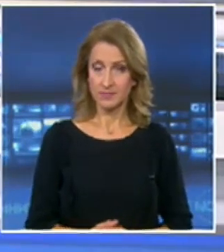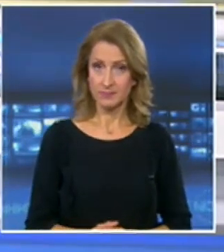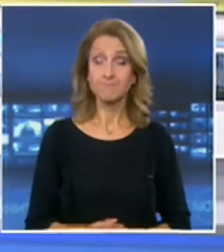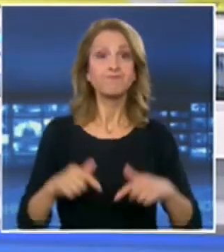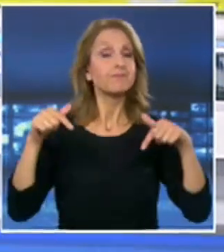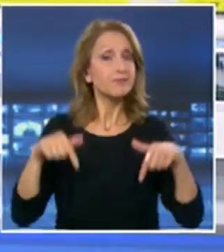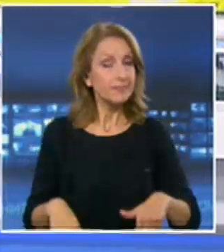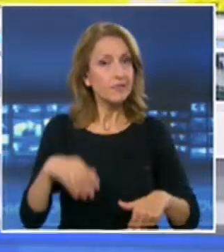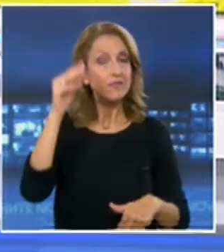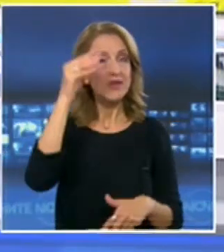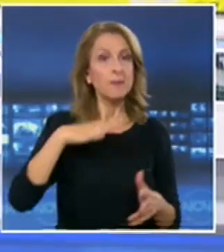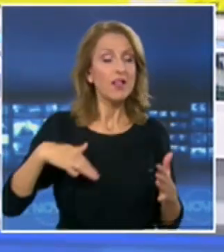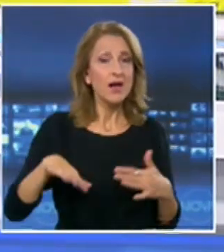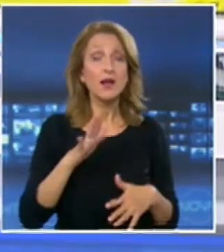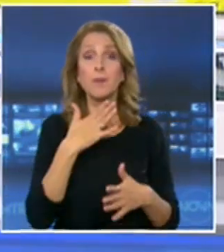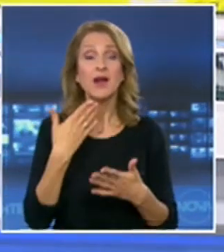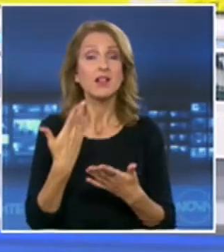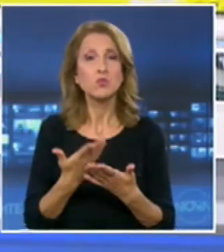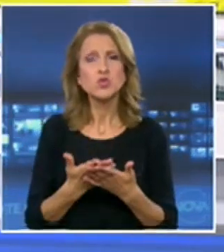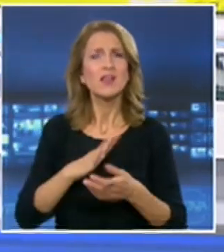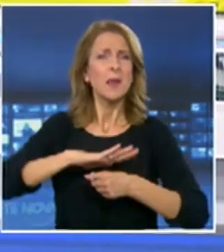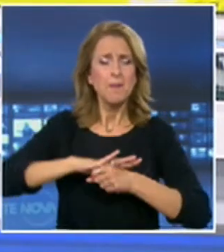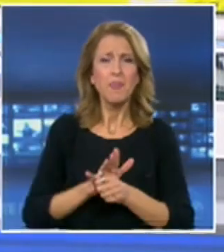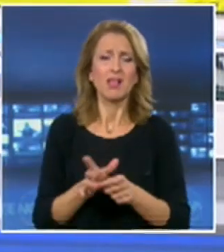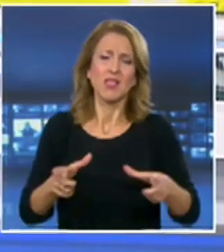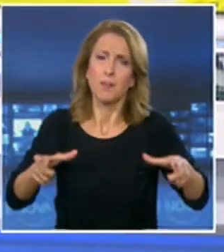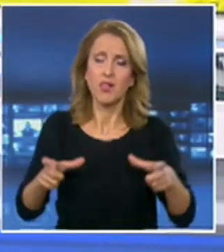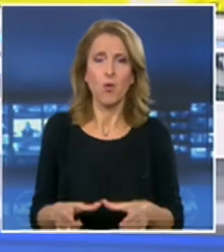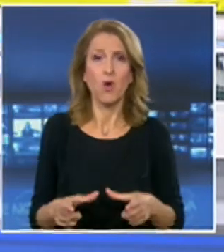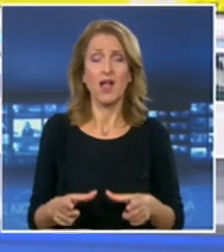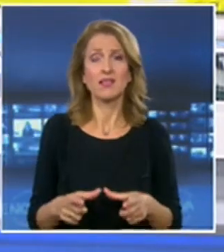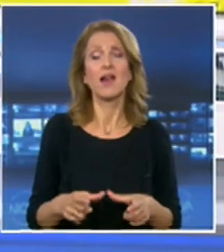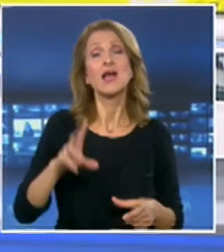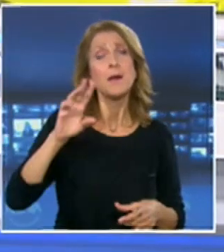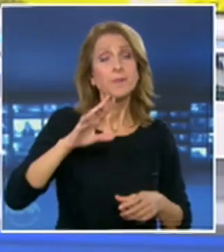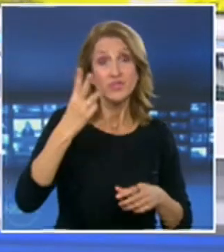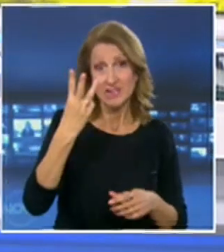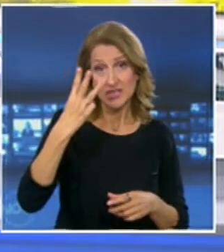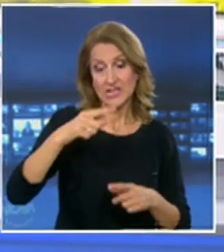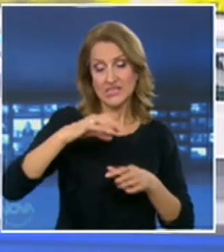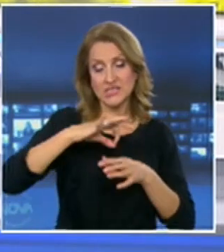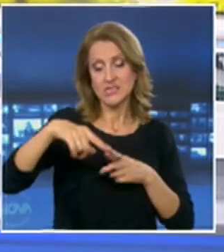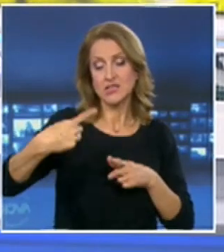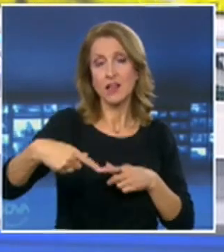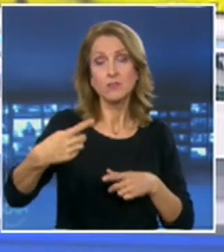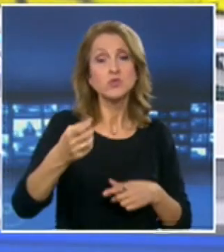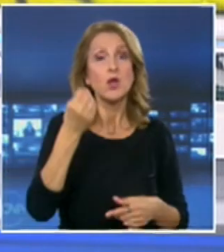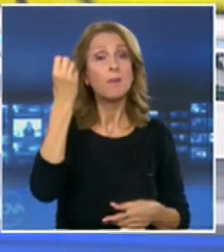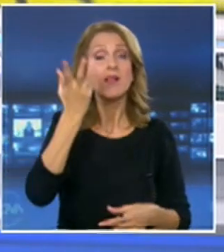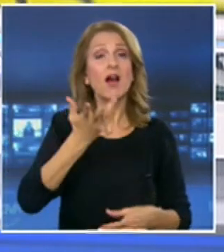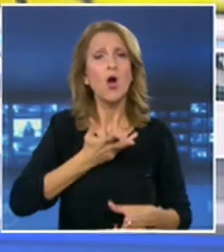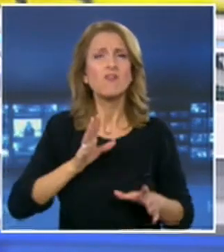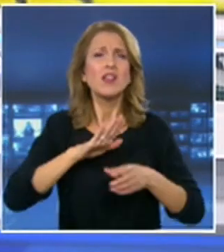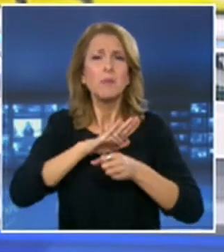А у нас предложение за пълна блокада в цяла област. Да бъде наложен 3-седмичен локдаун в Благоевград искат от новосъздадената комисия за